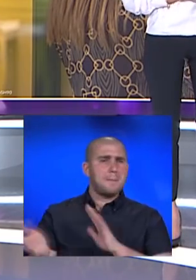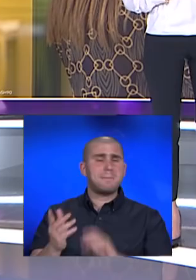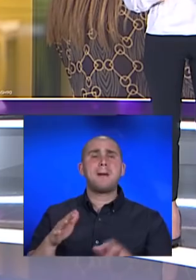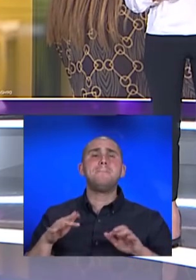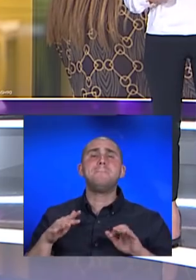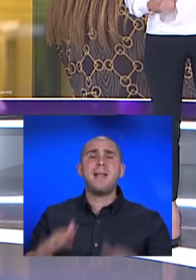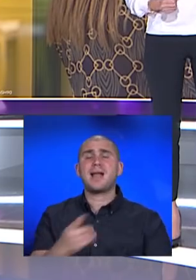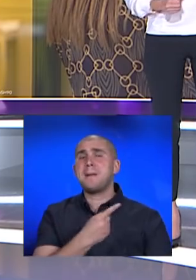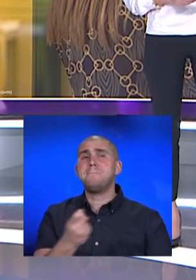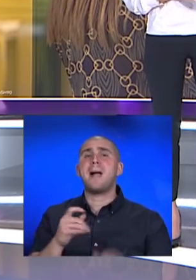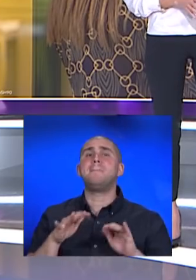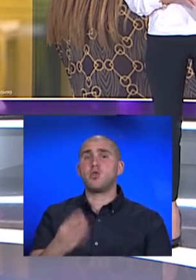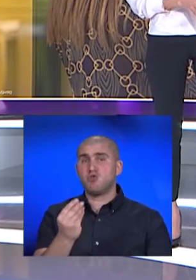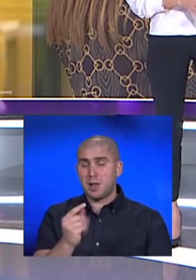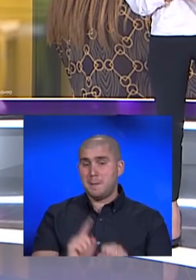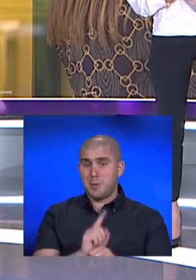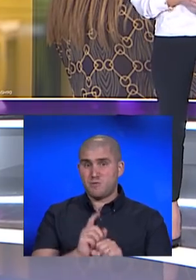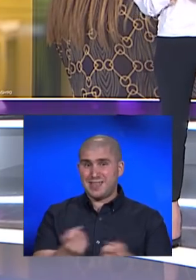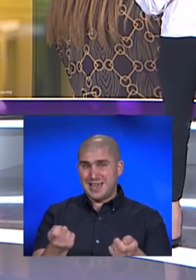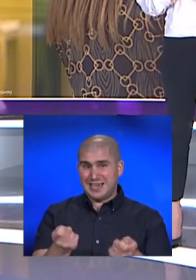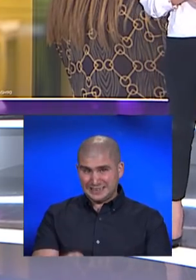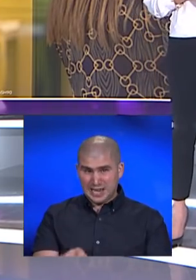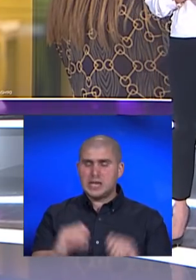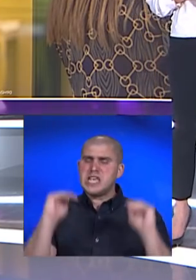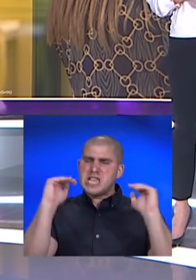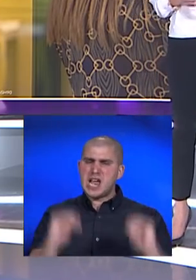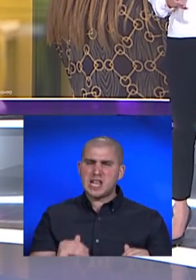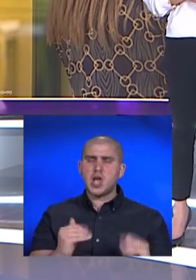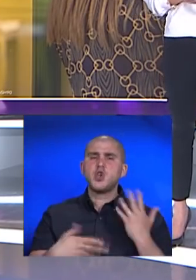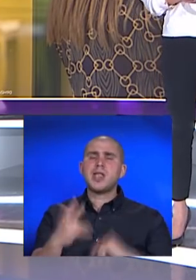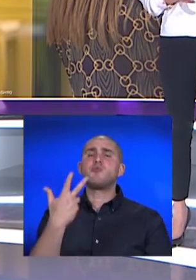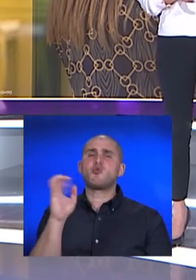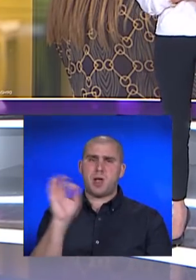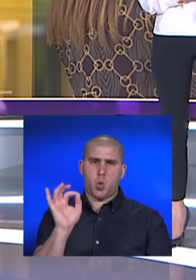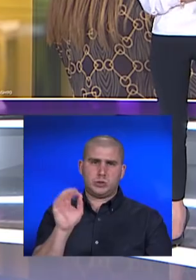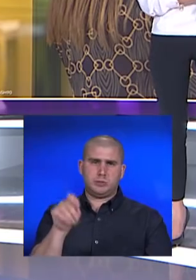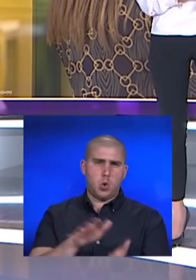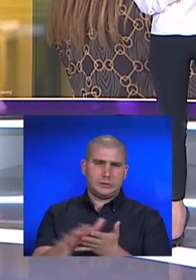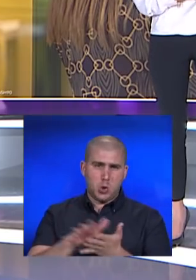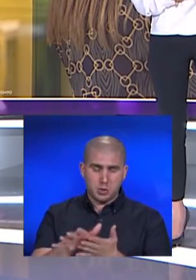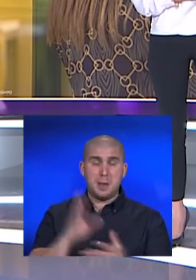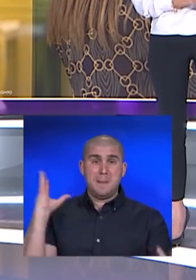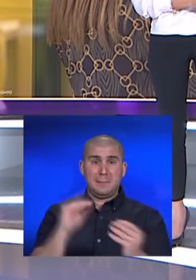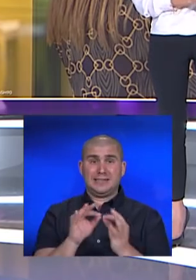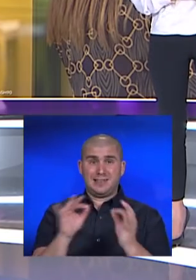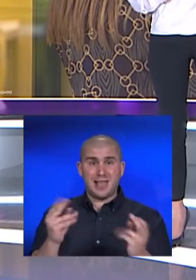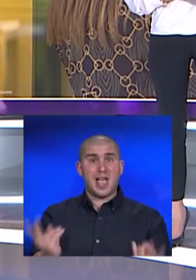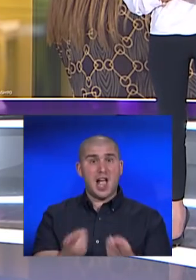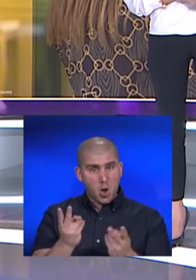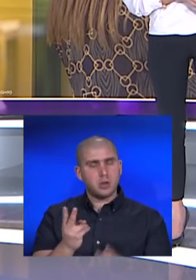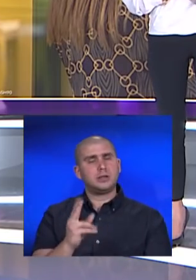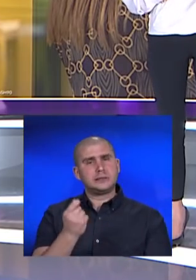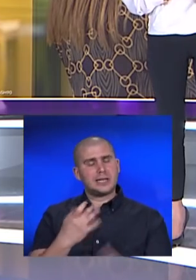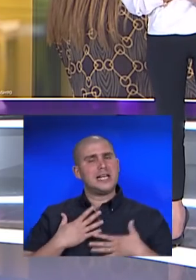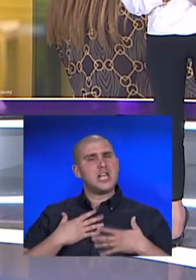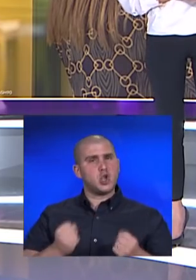שקלים. בתקופת ההסגר חלה ירידה של יותר מ-30%. מאז תחילת ההקלות העניינים קצת התאוששו, ובכל